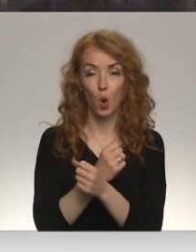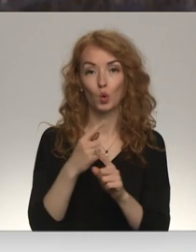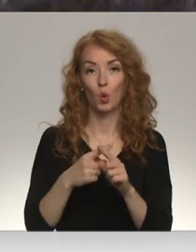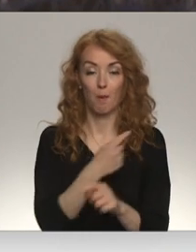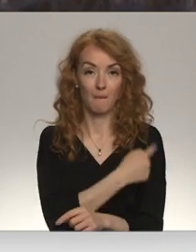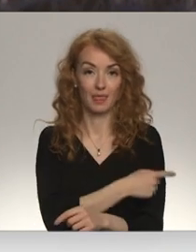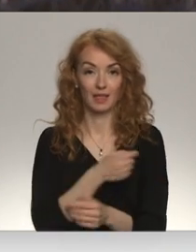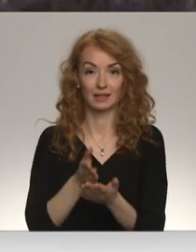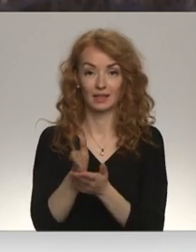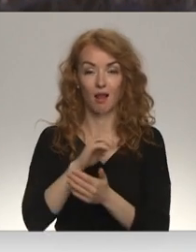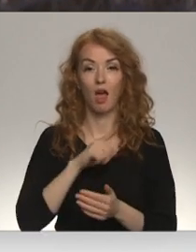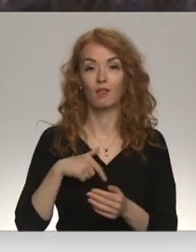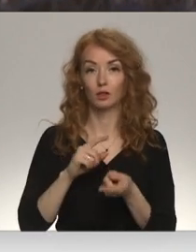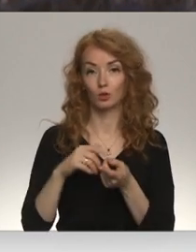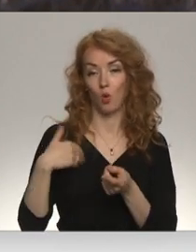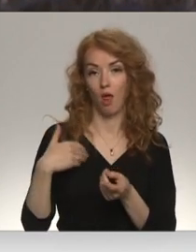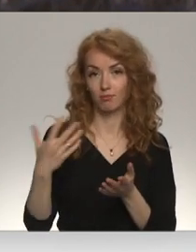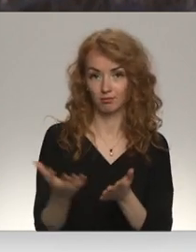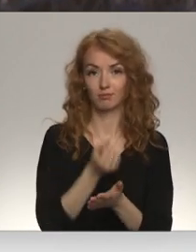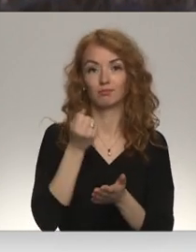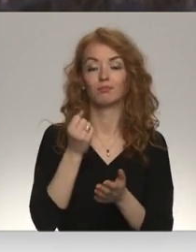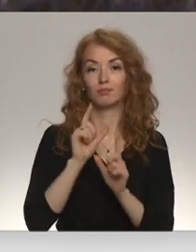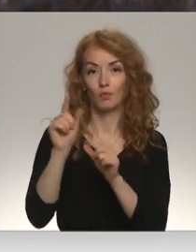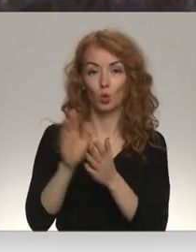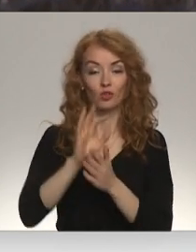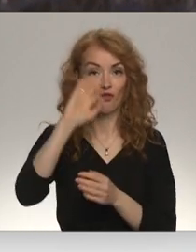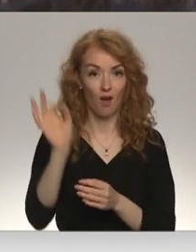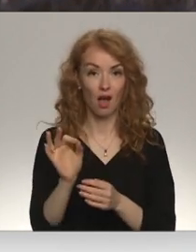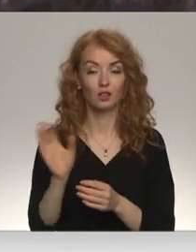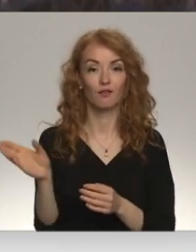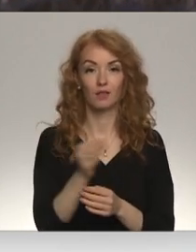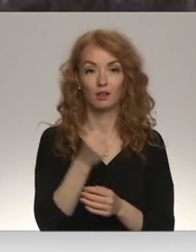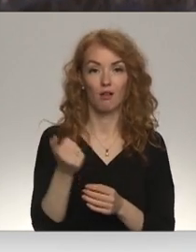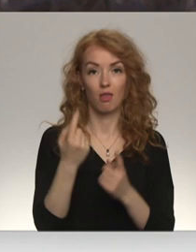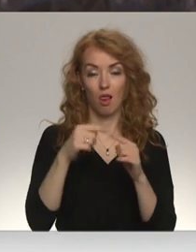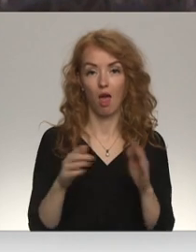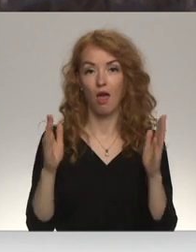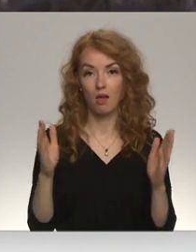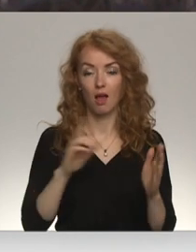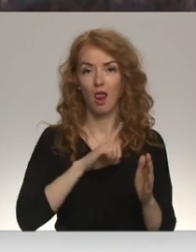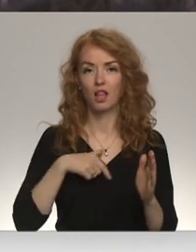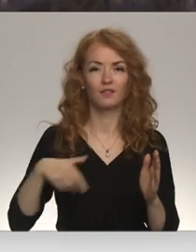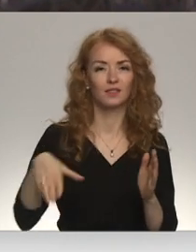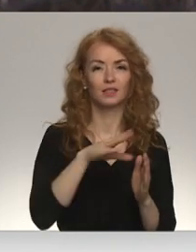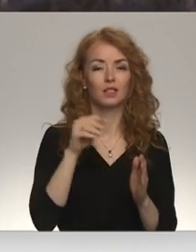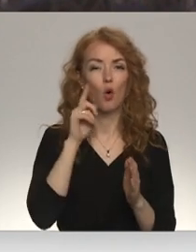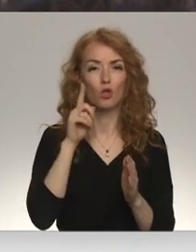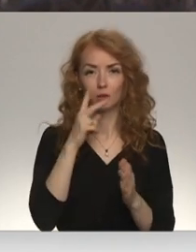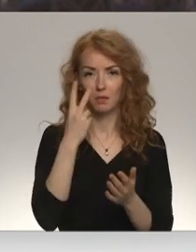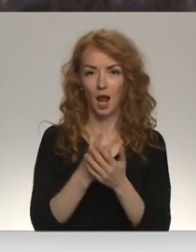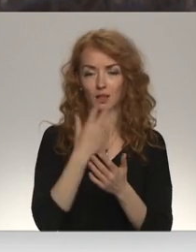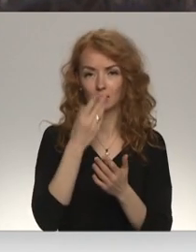medicīnā, Latvijas skolēni izcīnījuši ceļazīmi uz Vāciju. Visu mācību gadu garumā jaunieši no visas Latvijas varēja pierādīt savas zināšanas